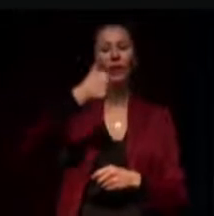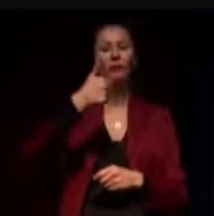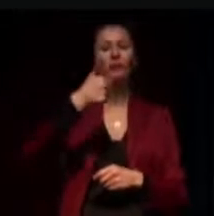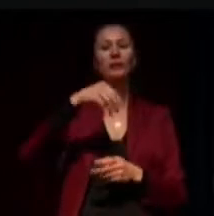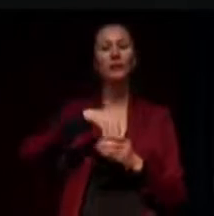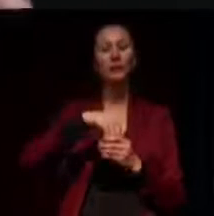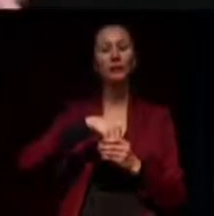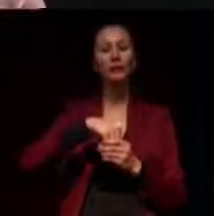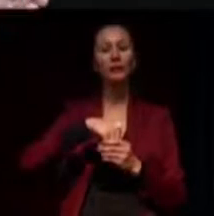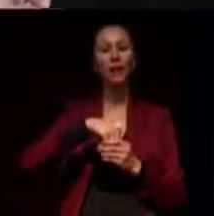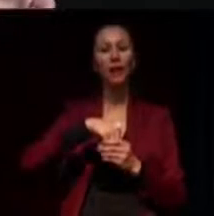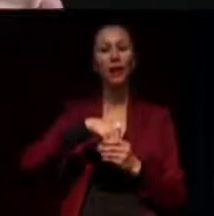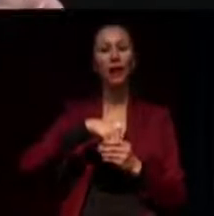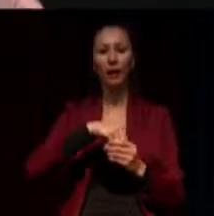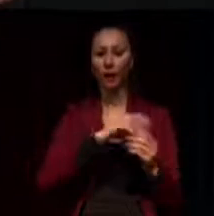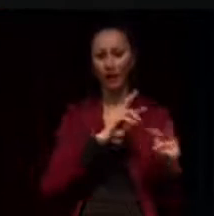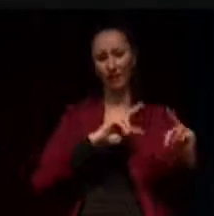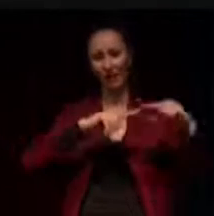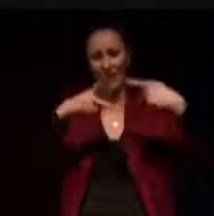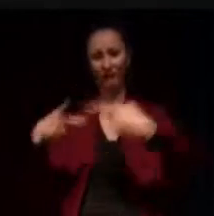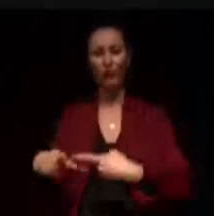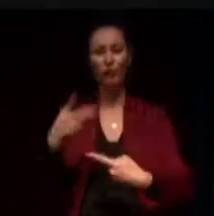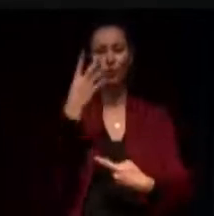talebiyle tasfiye edilmişti biliyorsunuz.